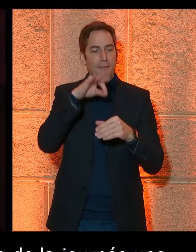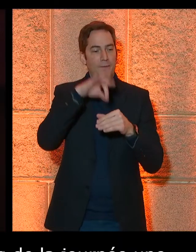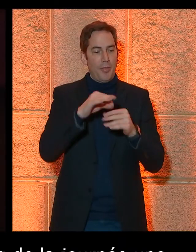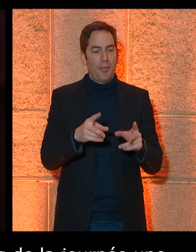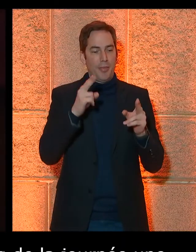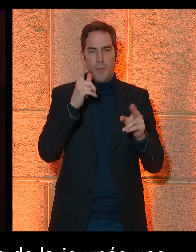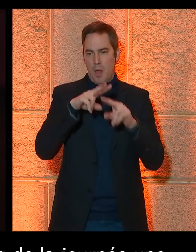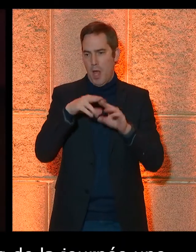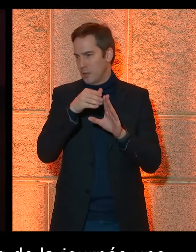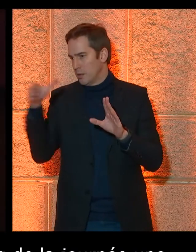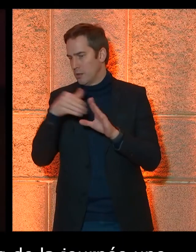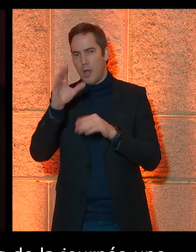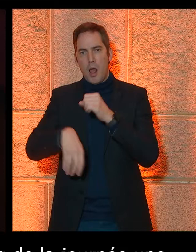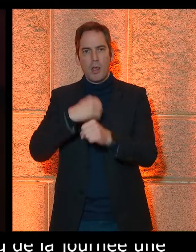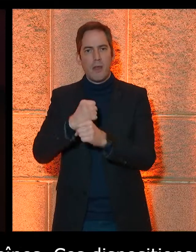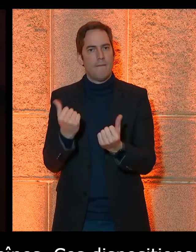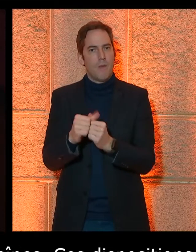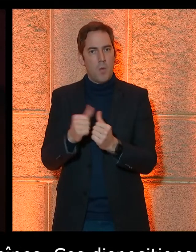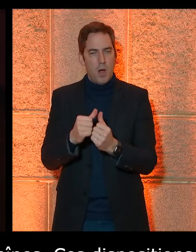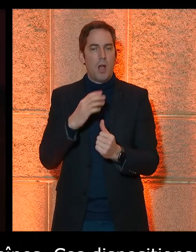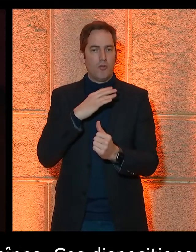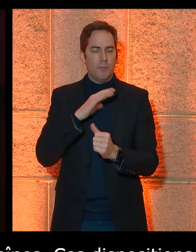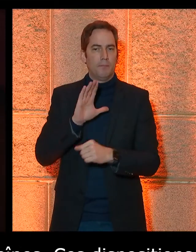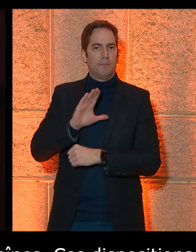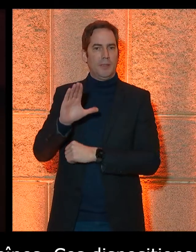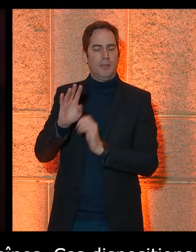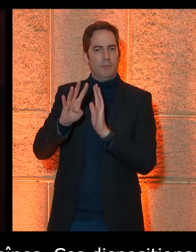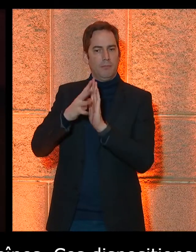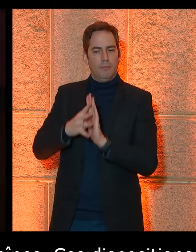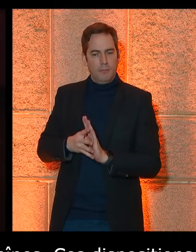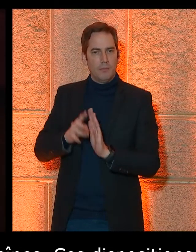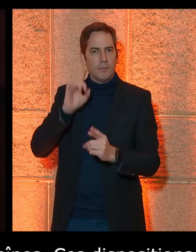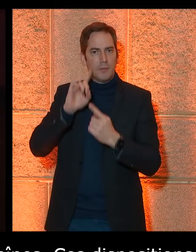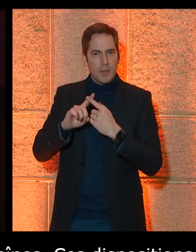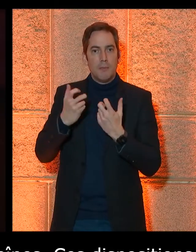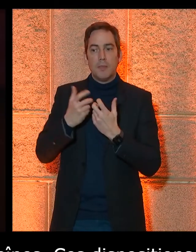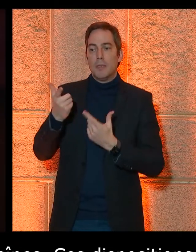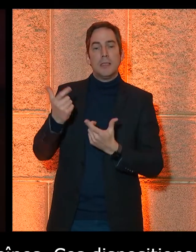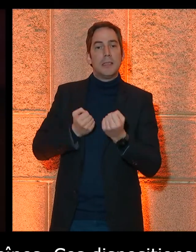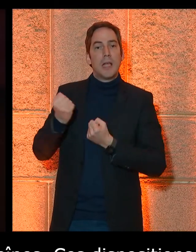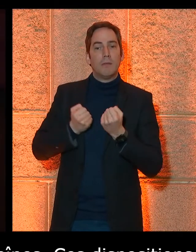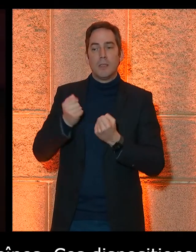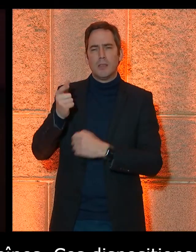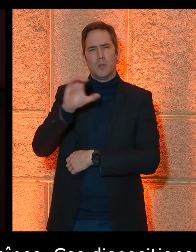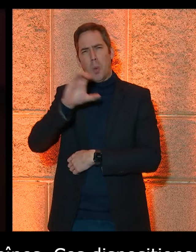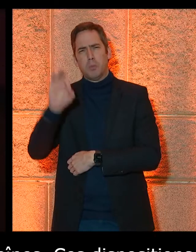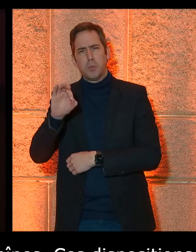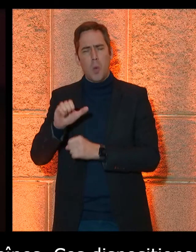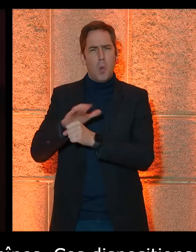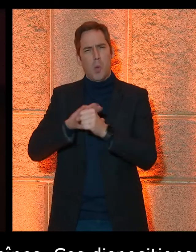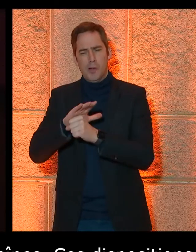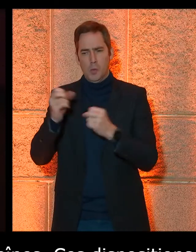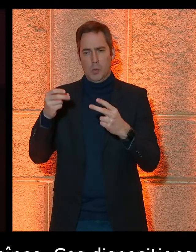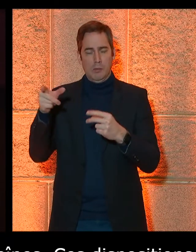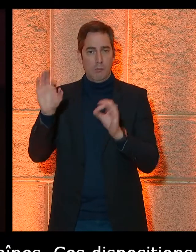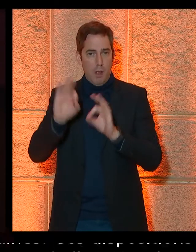il y a une disposition spécifique qui demande pour les services qui n'ont pas une obligation de 100% de sous-titrage, eh bien,